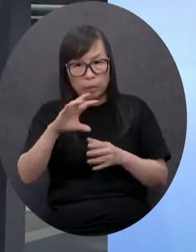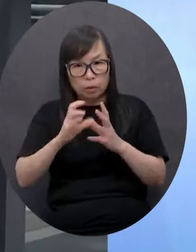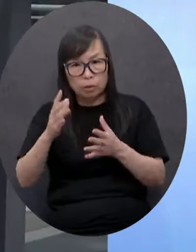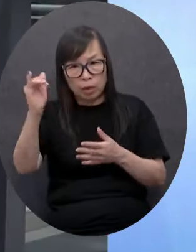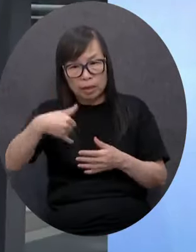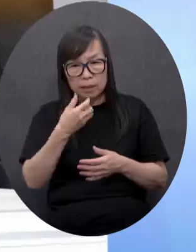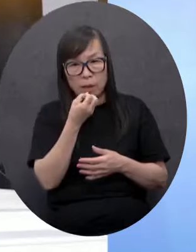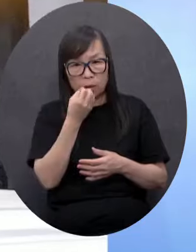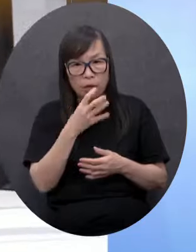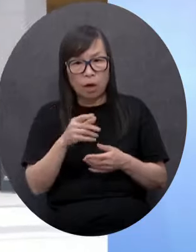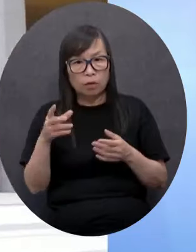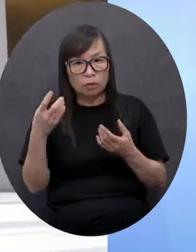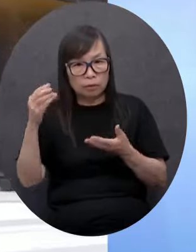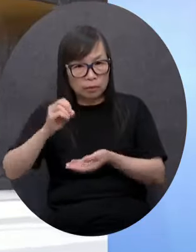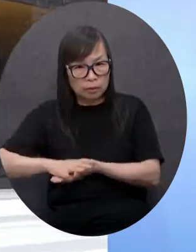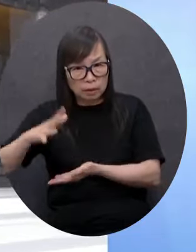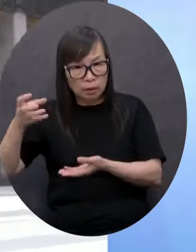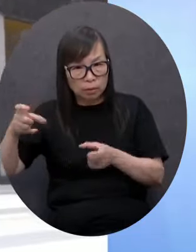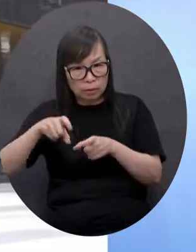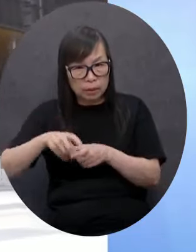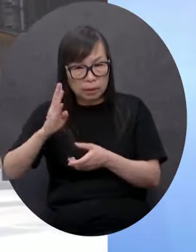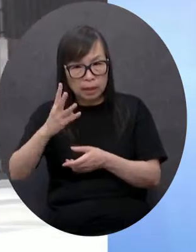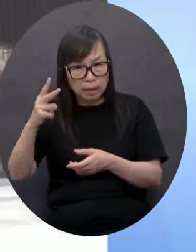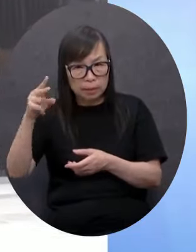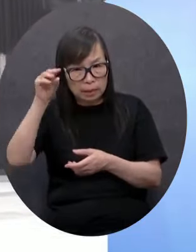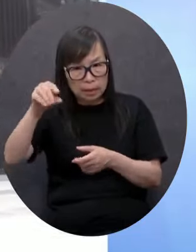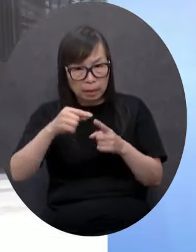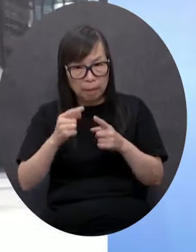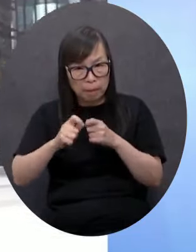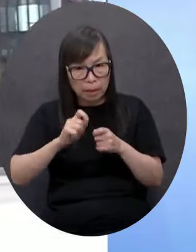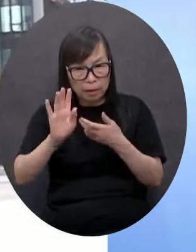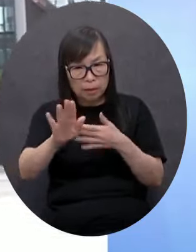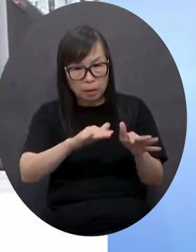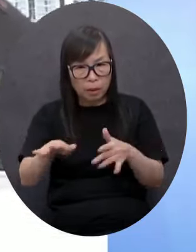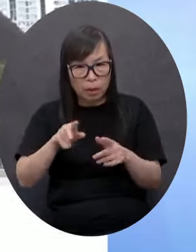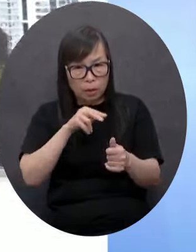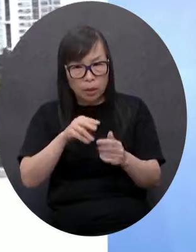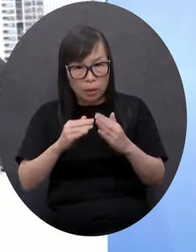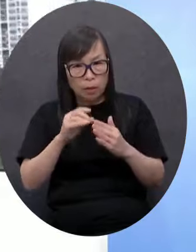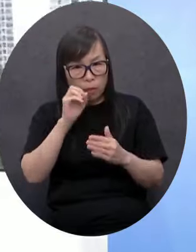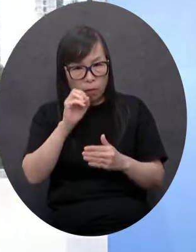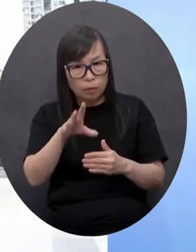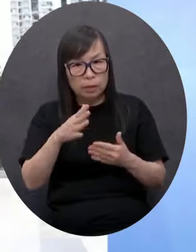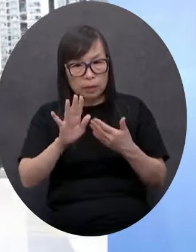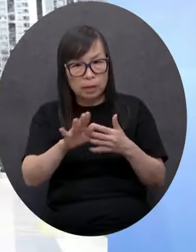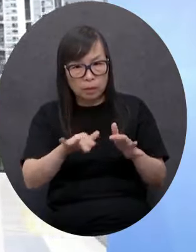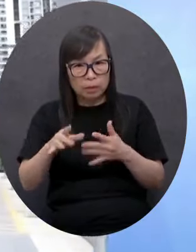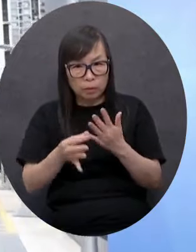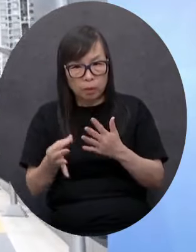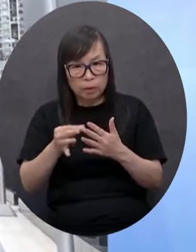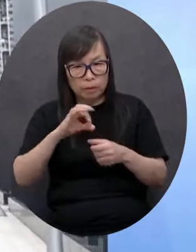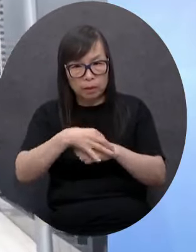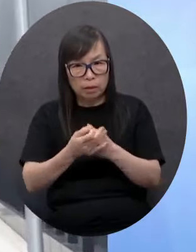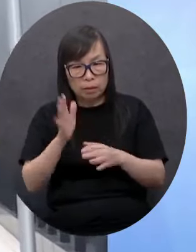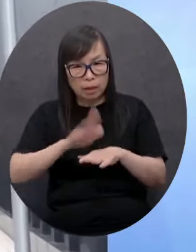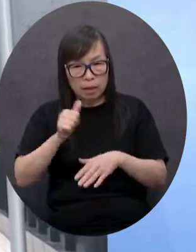自本港，累计融资超过42亿元人民币。前海管理局方面认为，前海正是逐步成为国